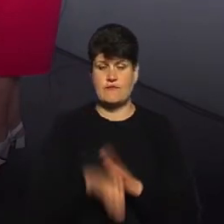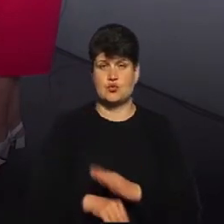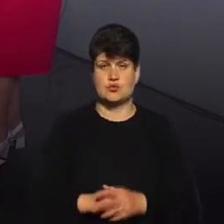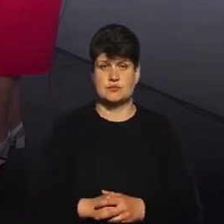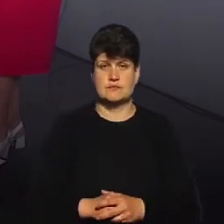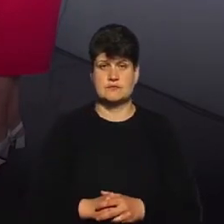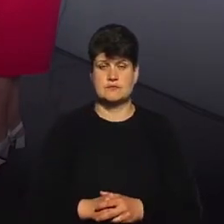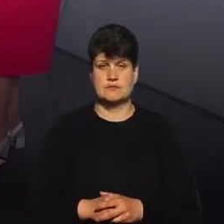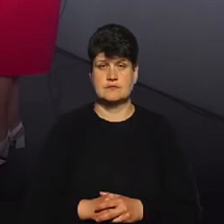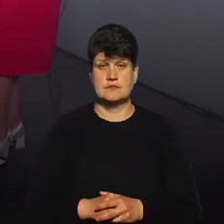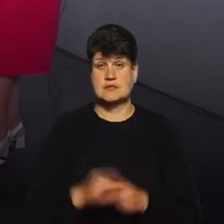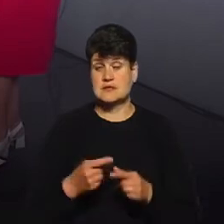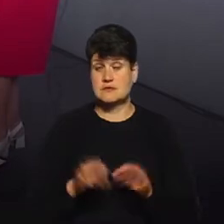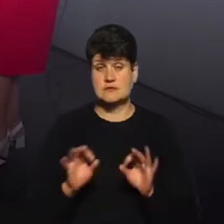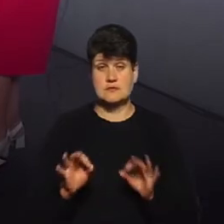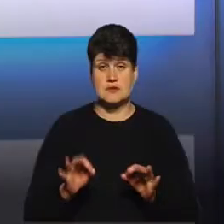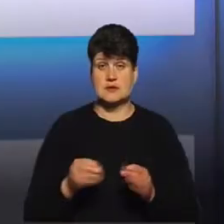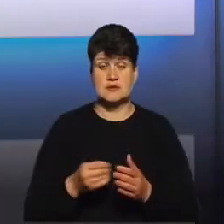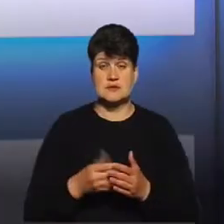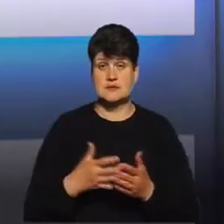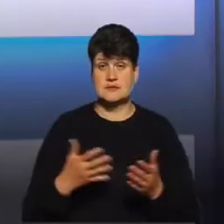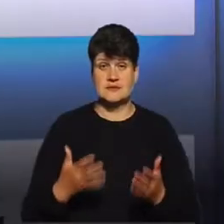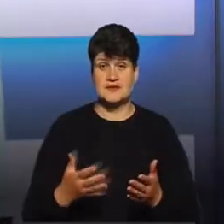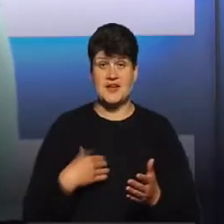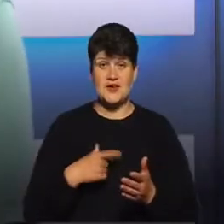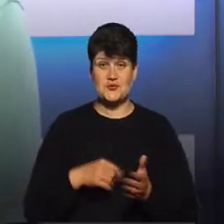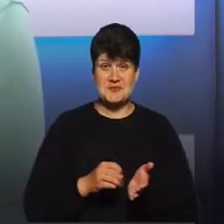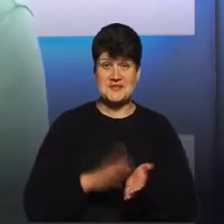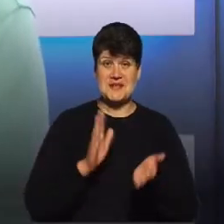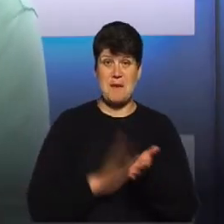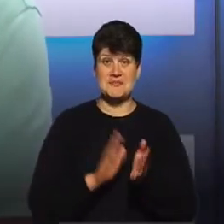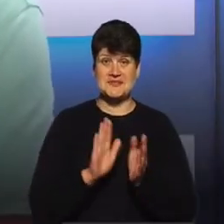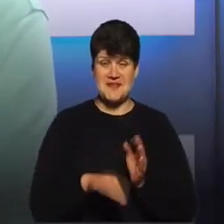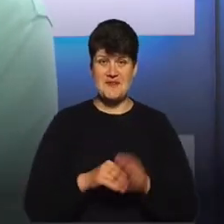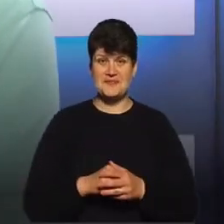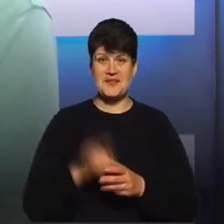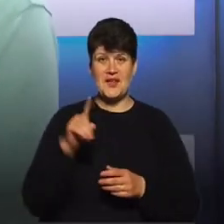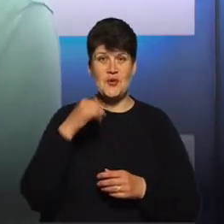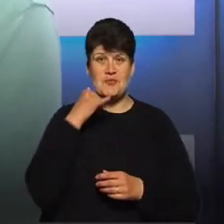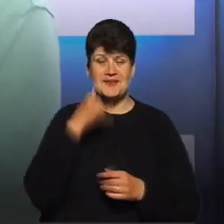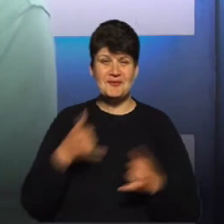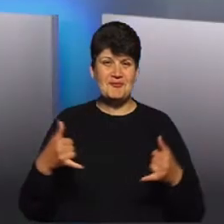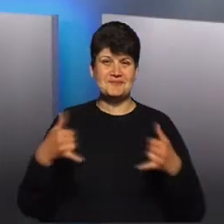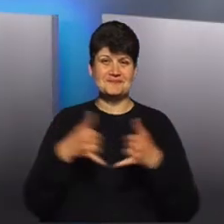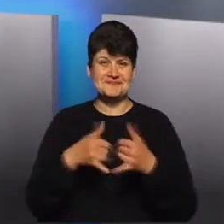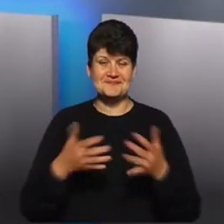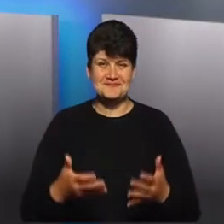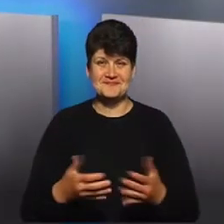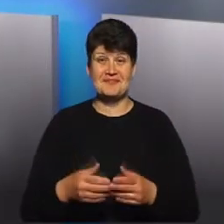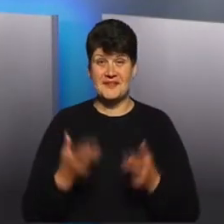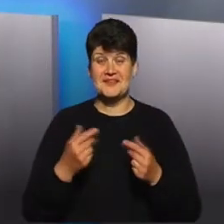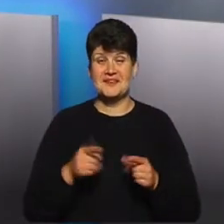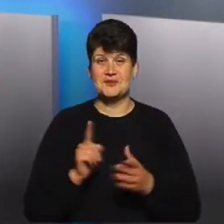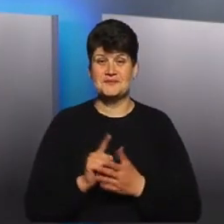цілком адекватна. Я собі записав. Ви ще потім номер телефону контактний, це буде дешевше. Так, так. Ще хочу запитати. Я думаю, що